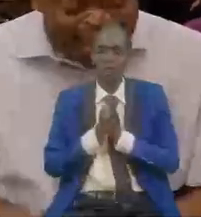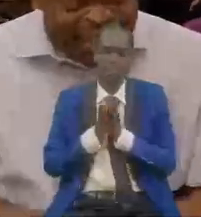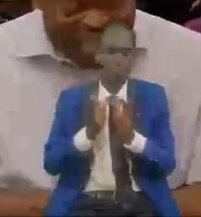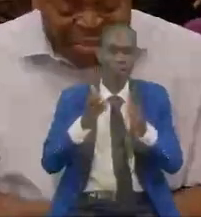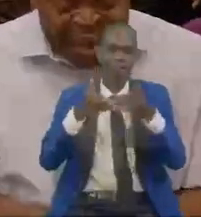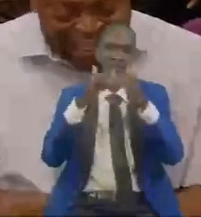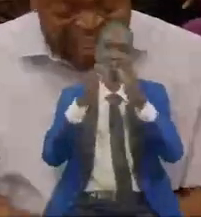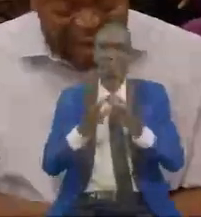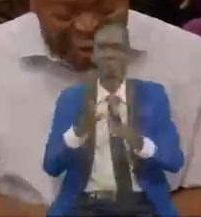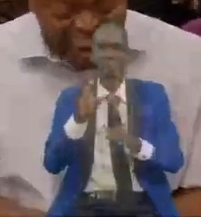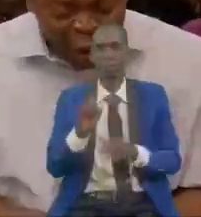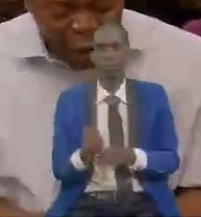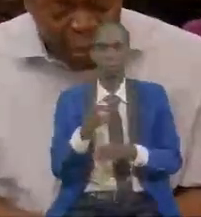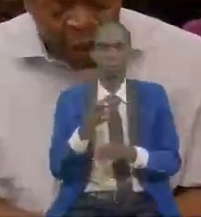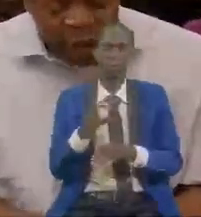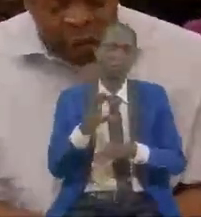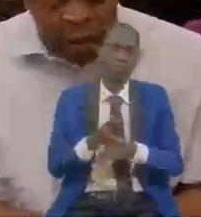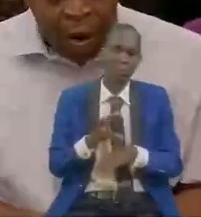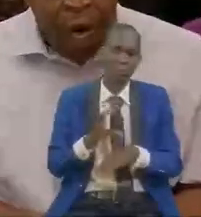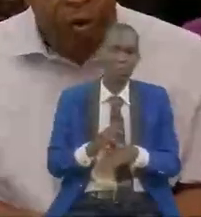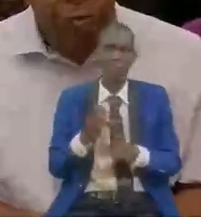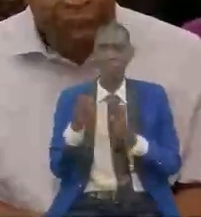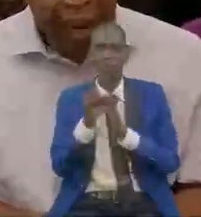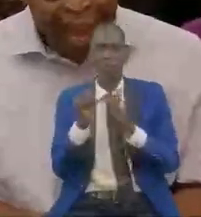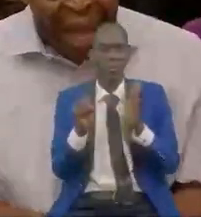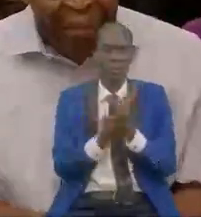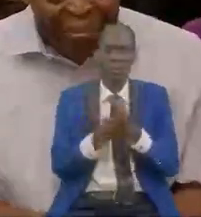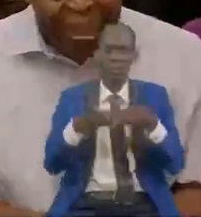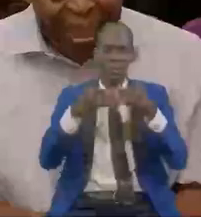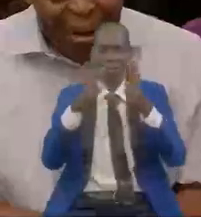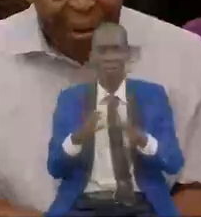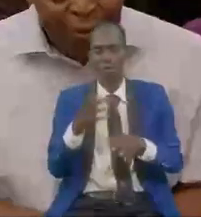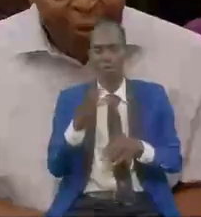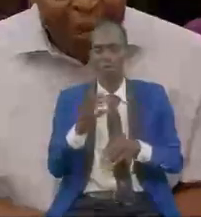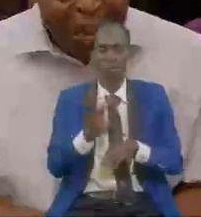le révérend pasteur, les grands pasteurs, pasteur